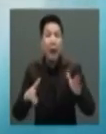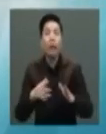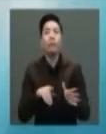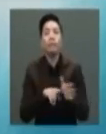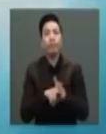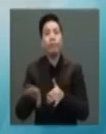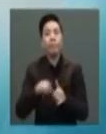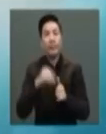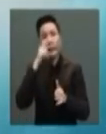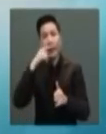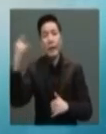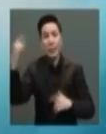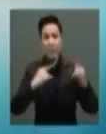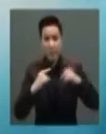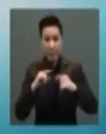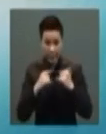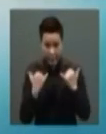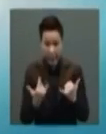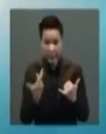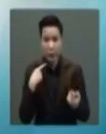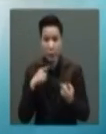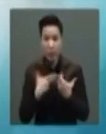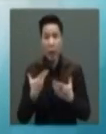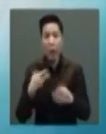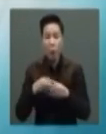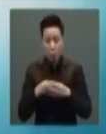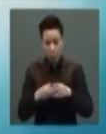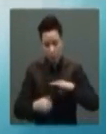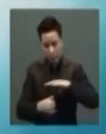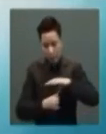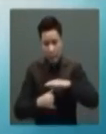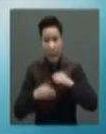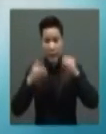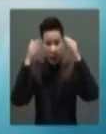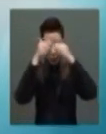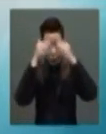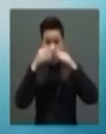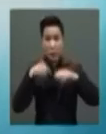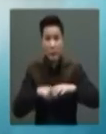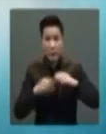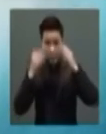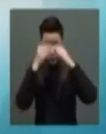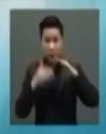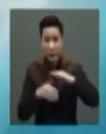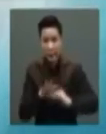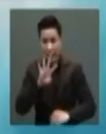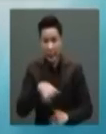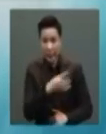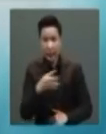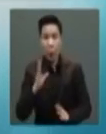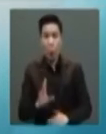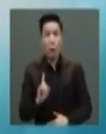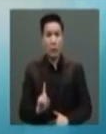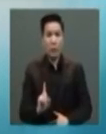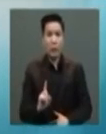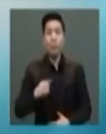ได้ค่ะนอกจากนี้แล้วนะคะก็บอกด้วยค่ะว่าประเทศเนี่ยพบว่ามีผู้ป่วยยืนยันอยู่จำนวน34ร